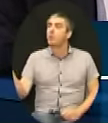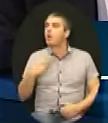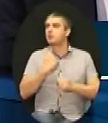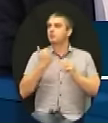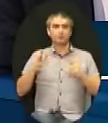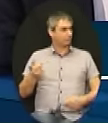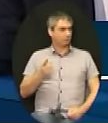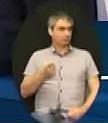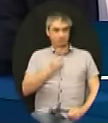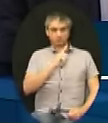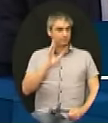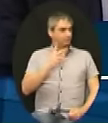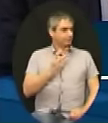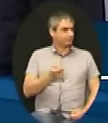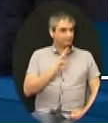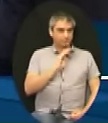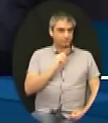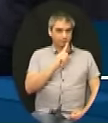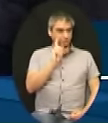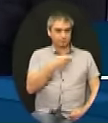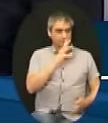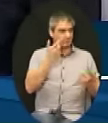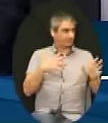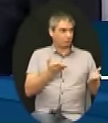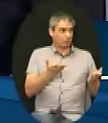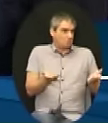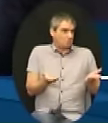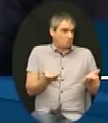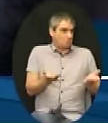פישלנו. אז אם אתם פישלתם, כולנו פישלנו. רגע, אז אם פישלתם, אז